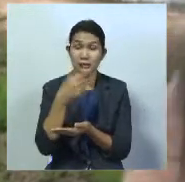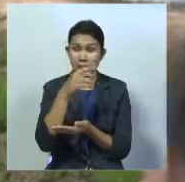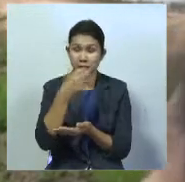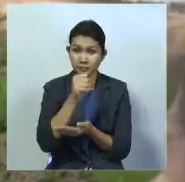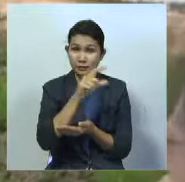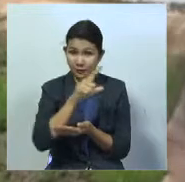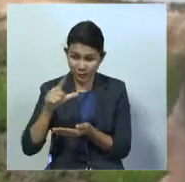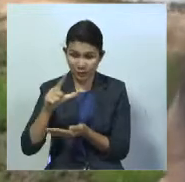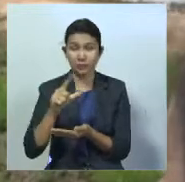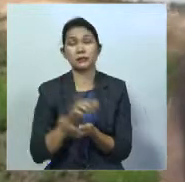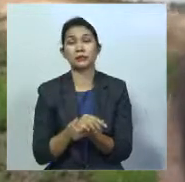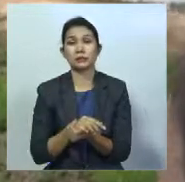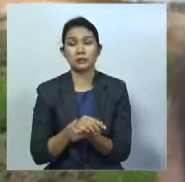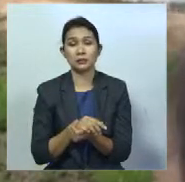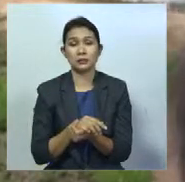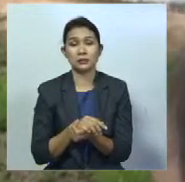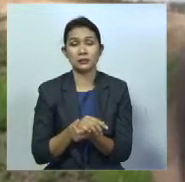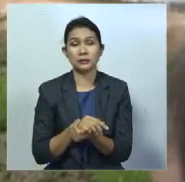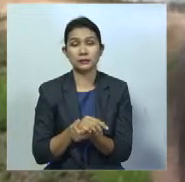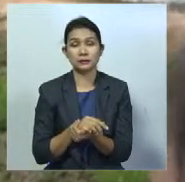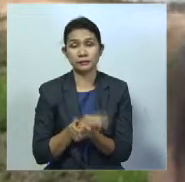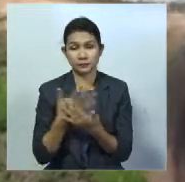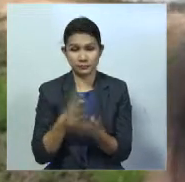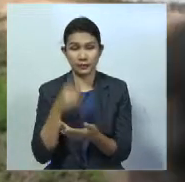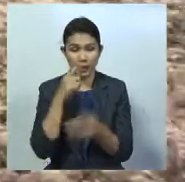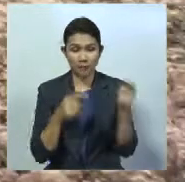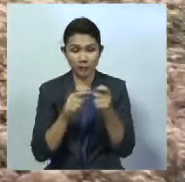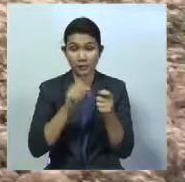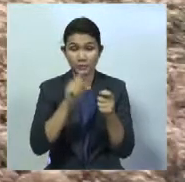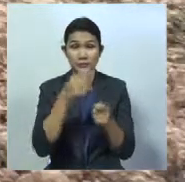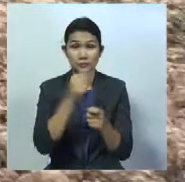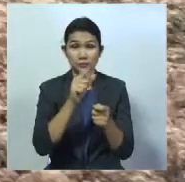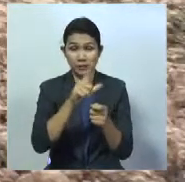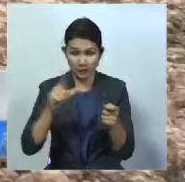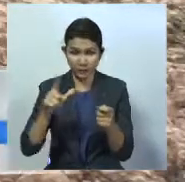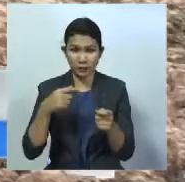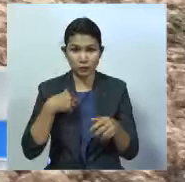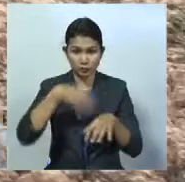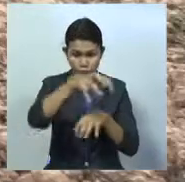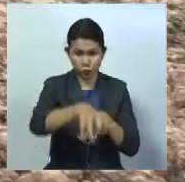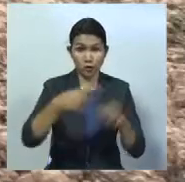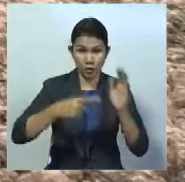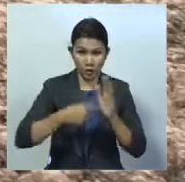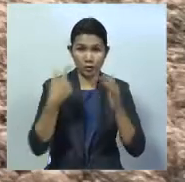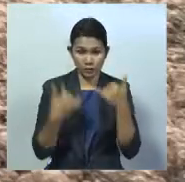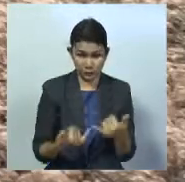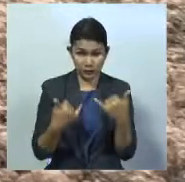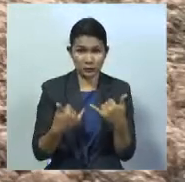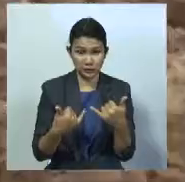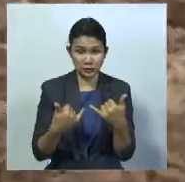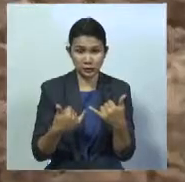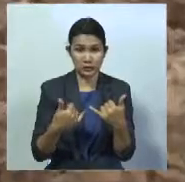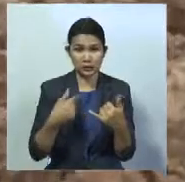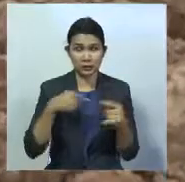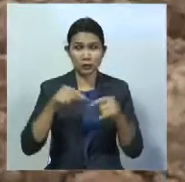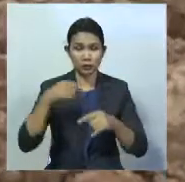าทนะครับ10ล้านบาทแล้วก็อำปึน10ล้านบาทนะครับสามารถจะขุดลอกเริ่มขุดลอกแล้วตอนนี้เริ่มดำเนินการขุดลอกแล้วโด